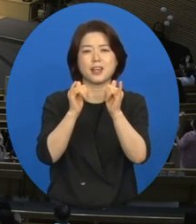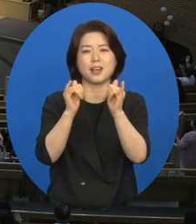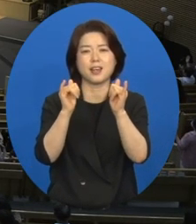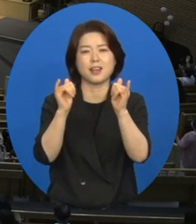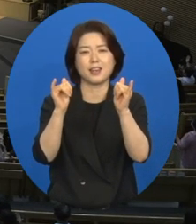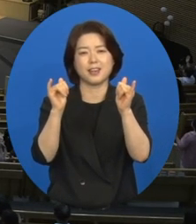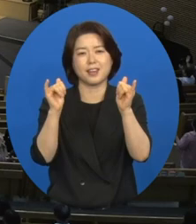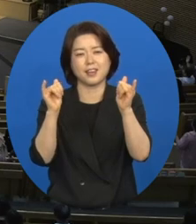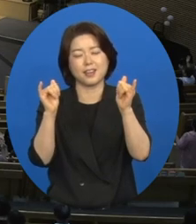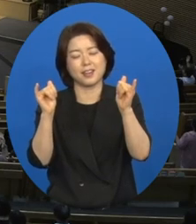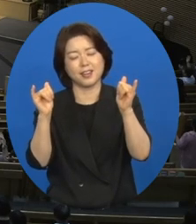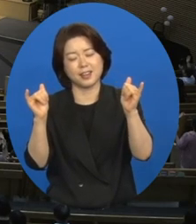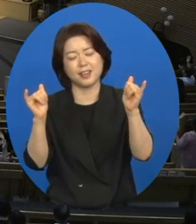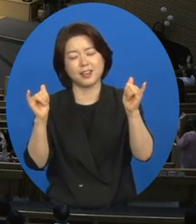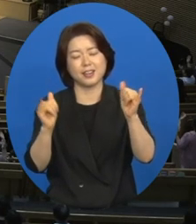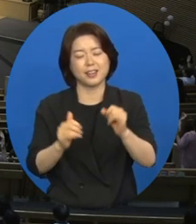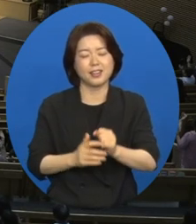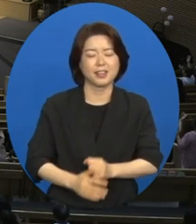자